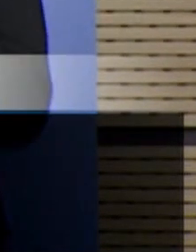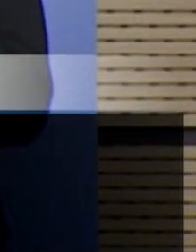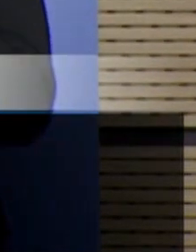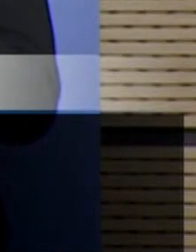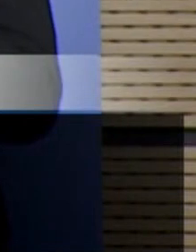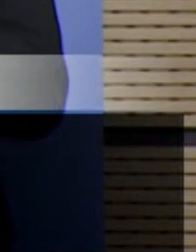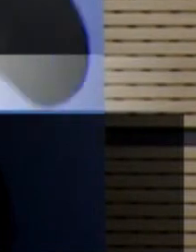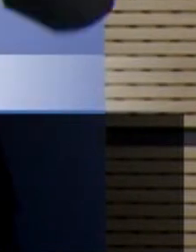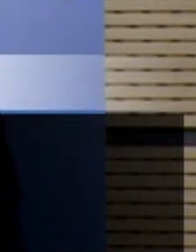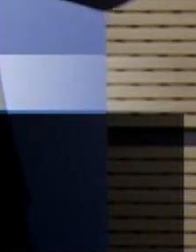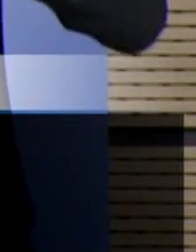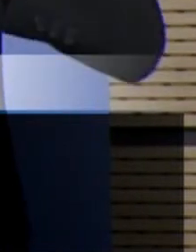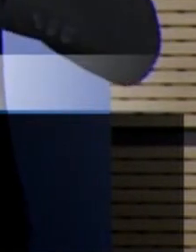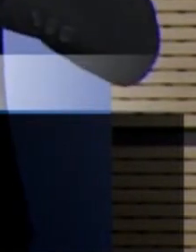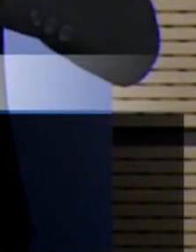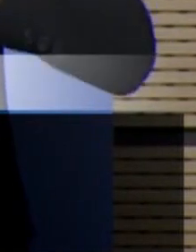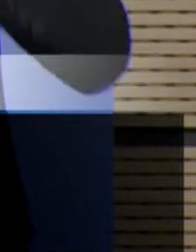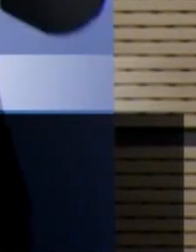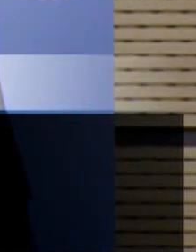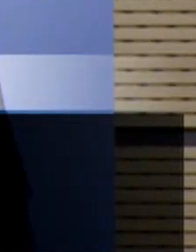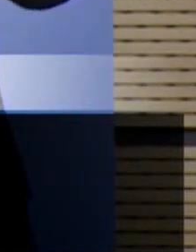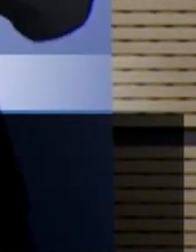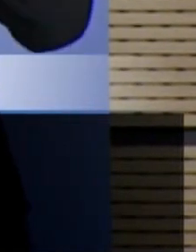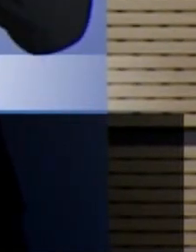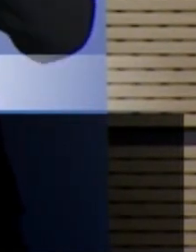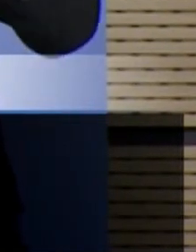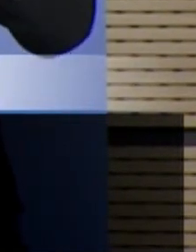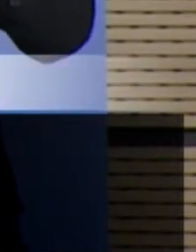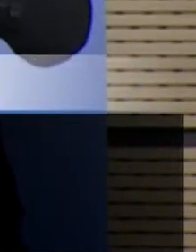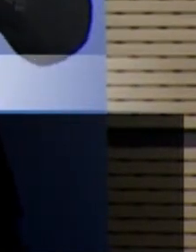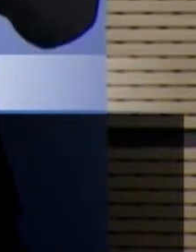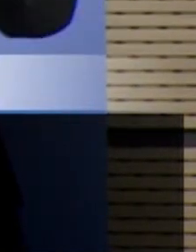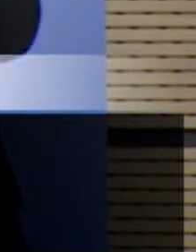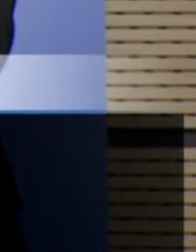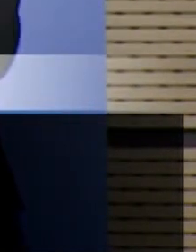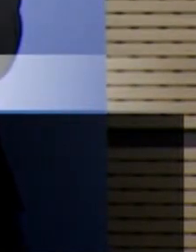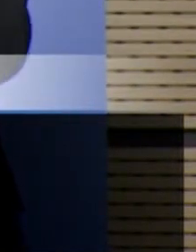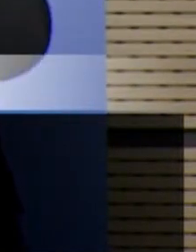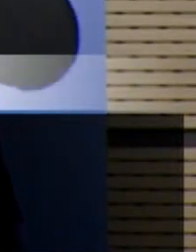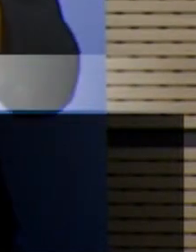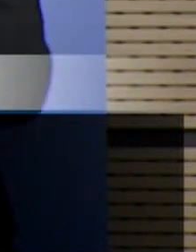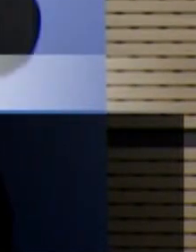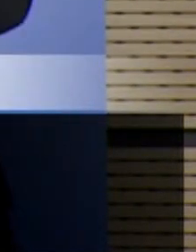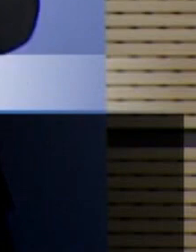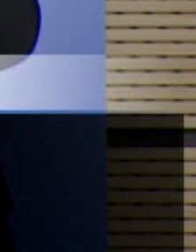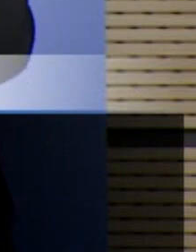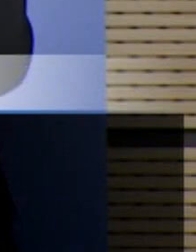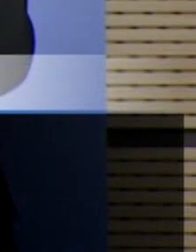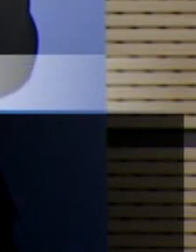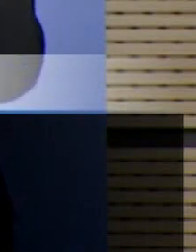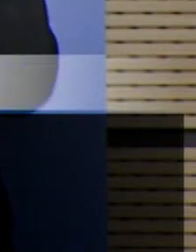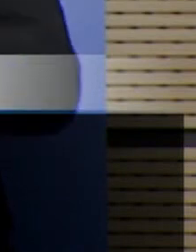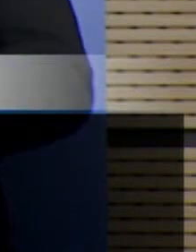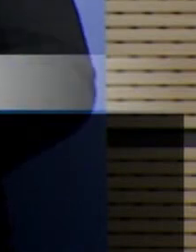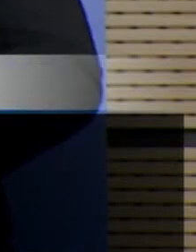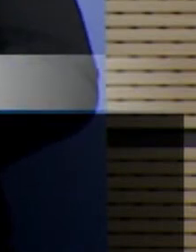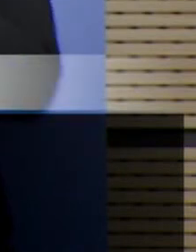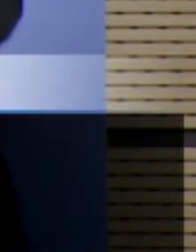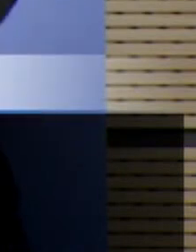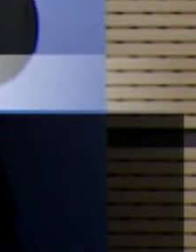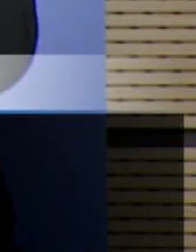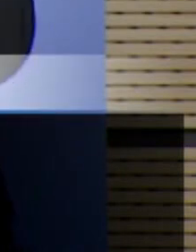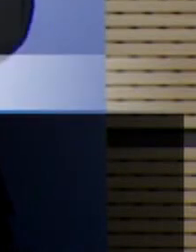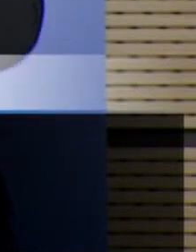성찰하고 새로운 교육 평가 기관으로 거듭나기 위한 사과 나면 조속히